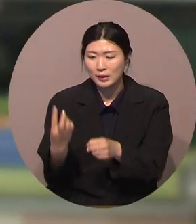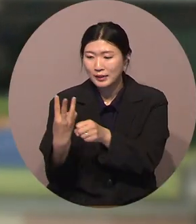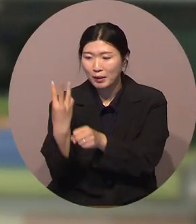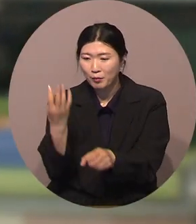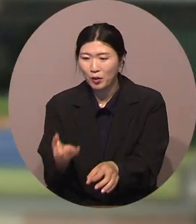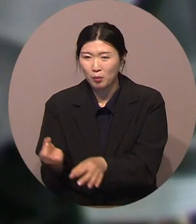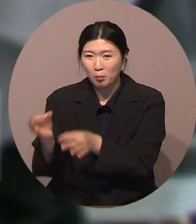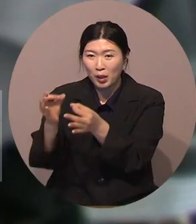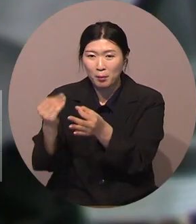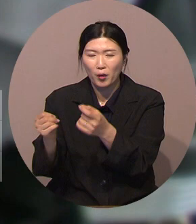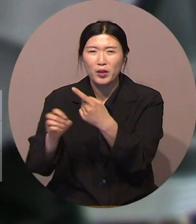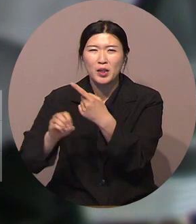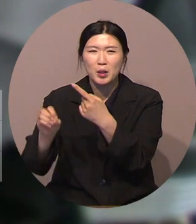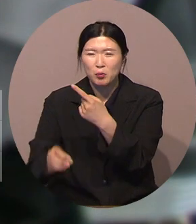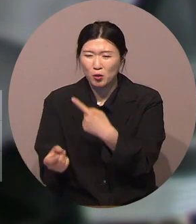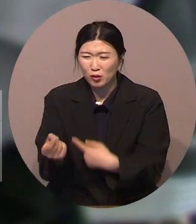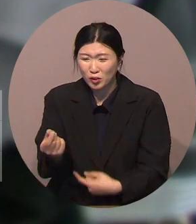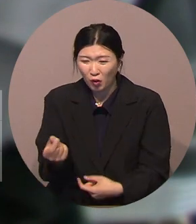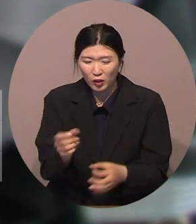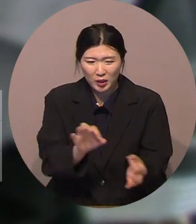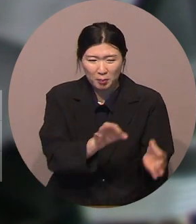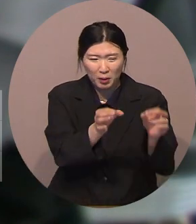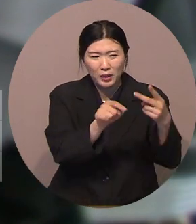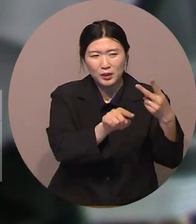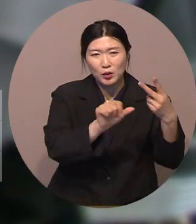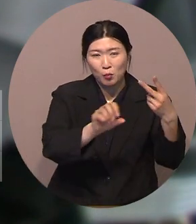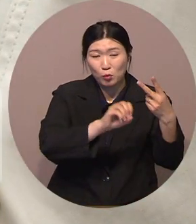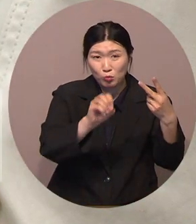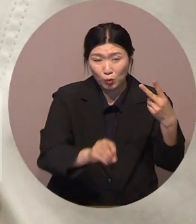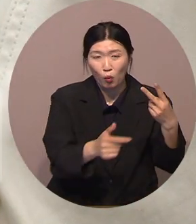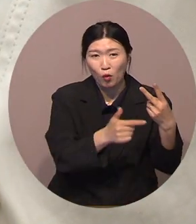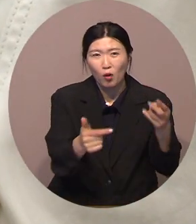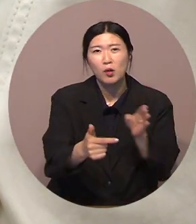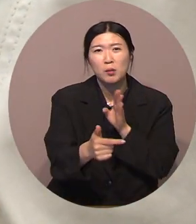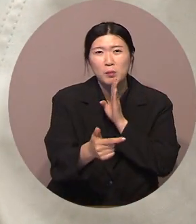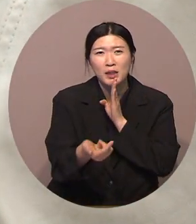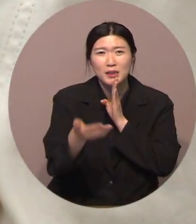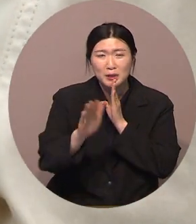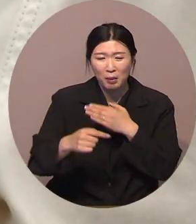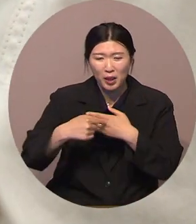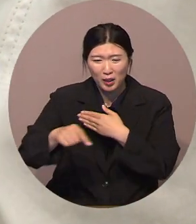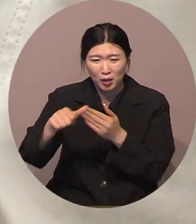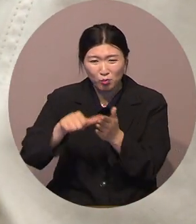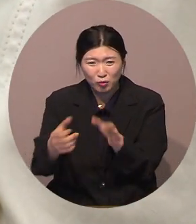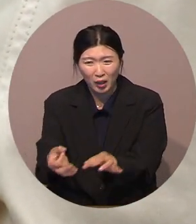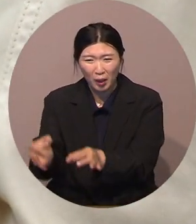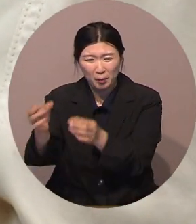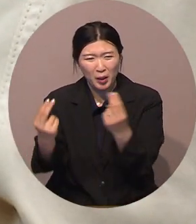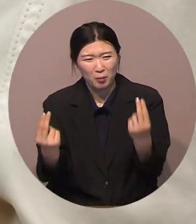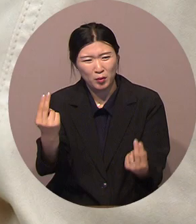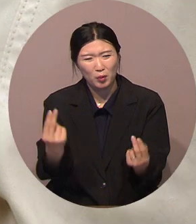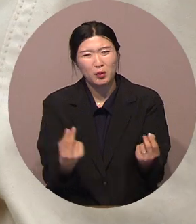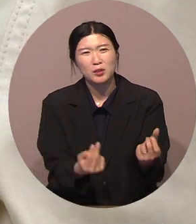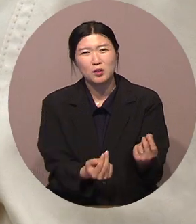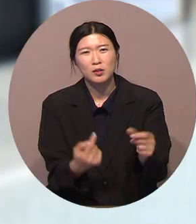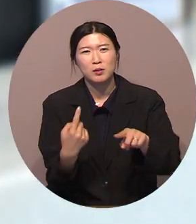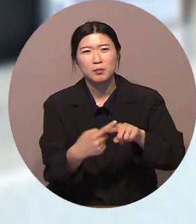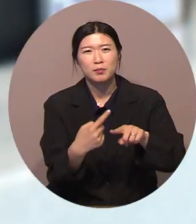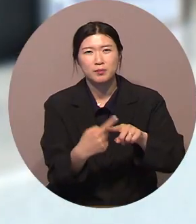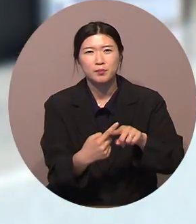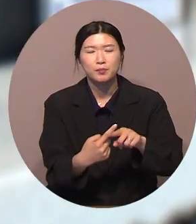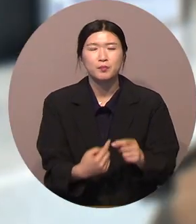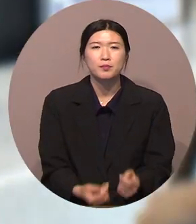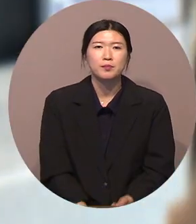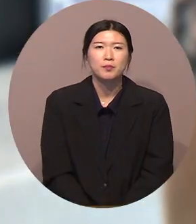3년간 1%대 인상률과 비교하면 4년 만에 최대치인데 여전히 물가 상승률에 못 미칩니다